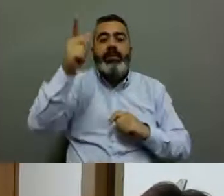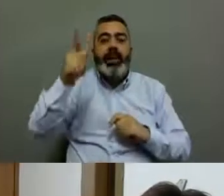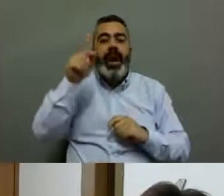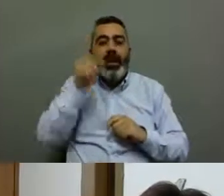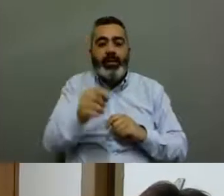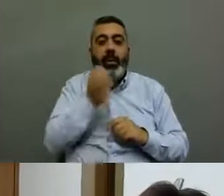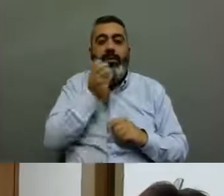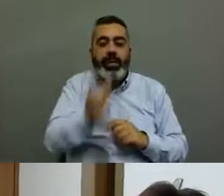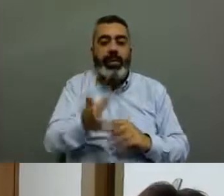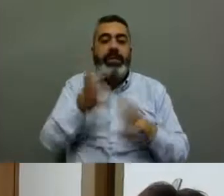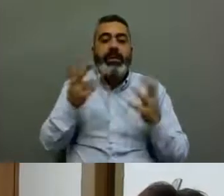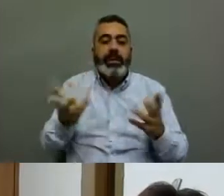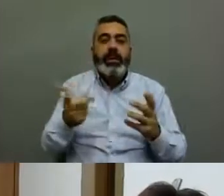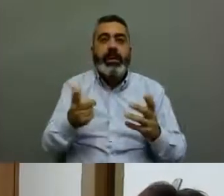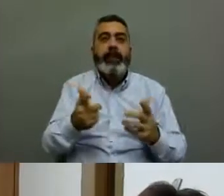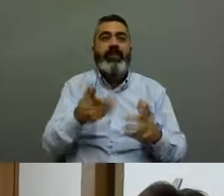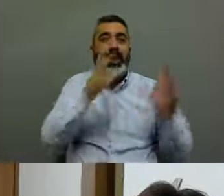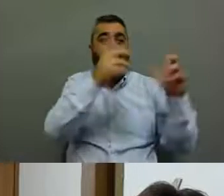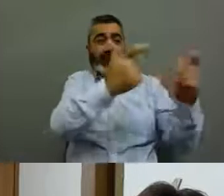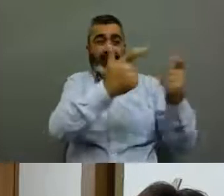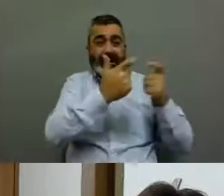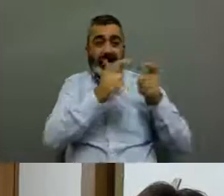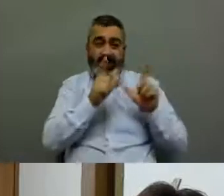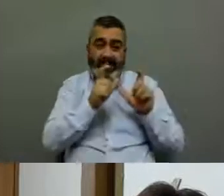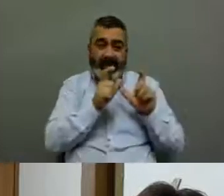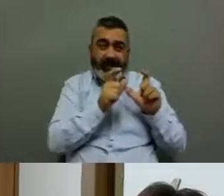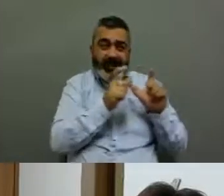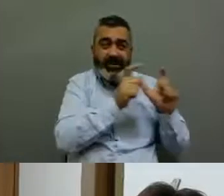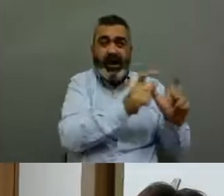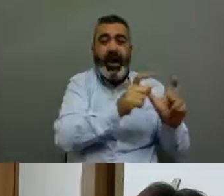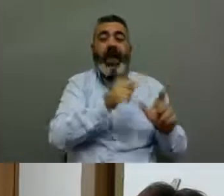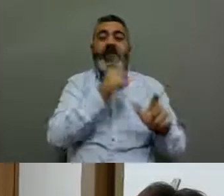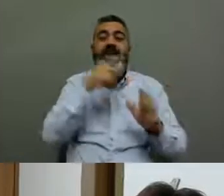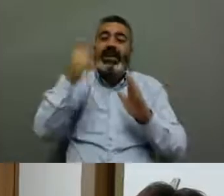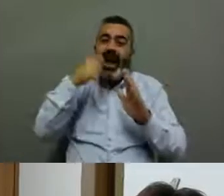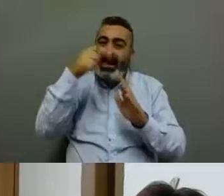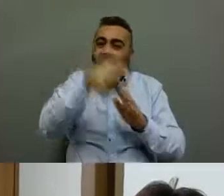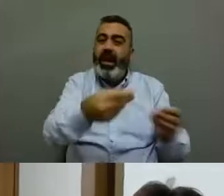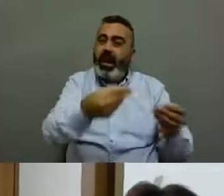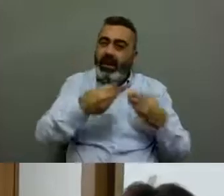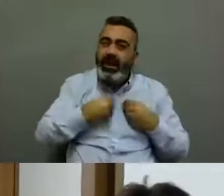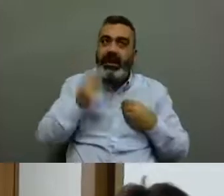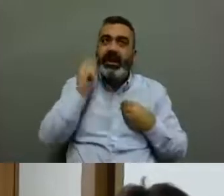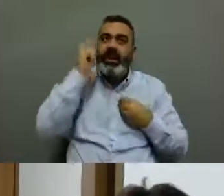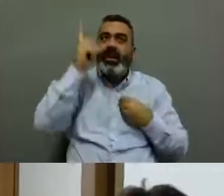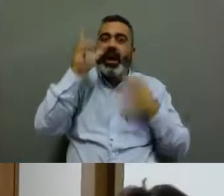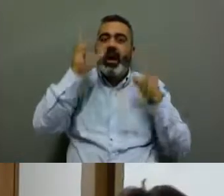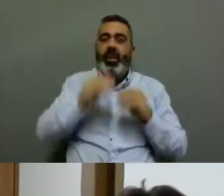συμβάλλει τελικά κατασταλτικά στο να συμπεράνουμε πως τόσο αυτή η ταινία, στην οποία είναι πιο ορατό